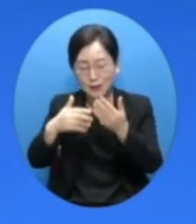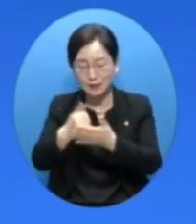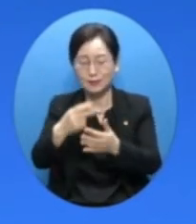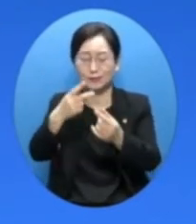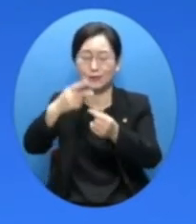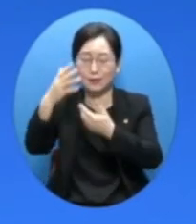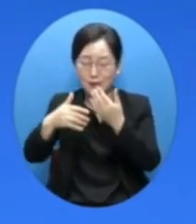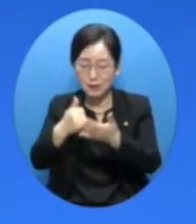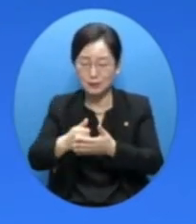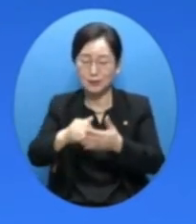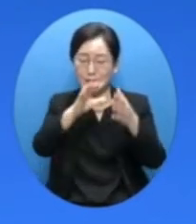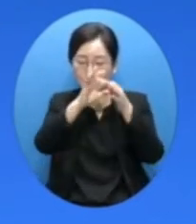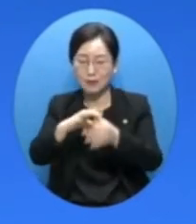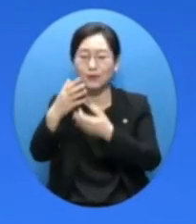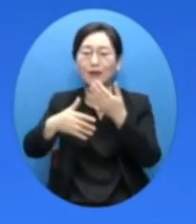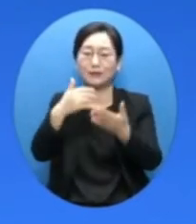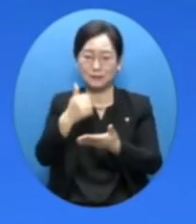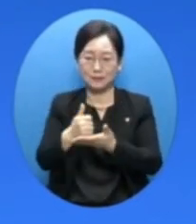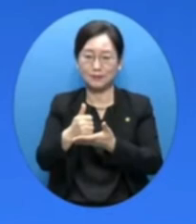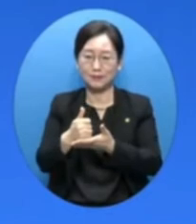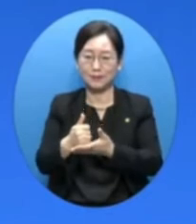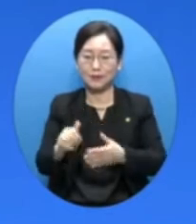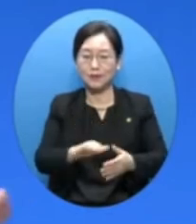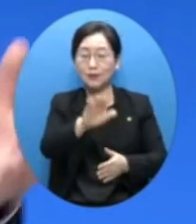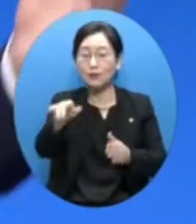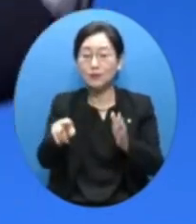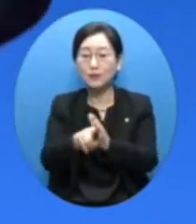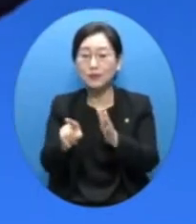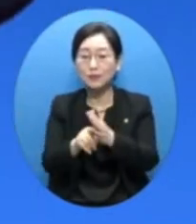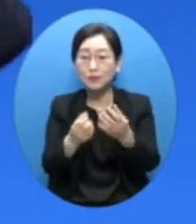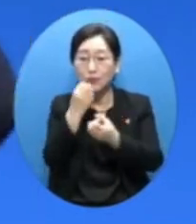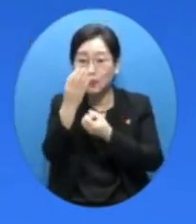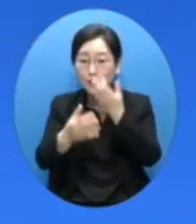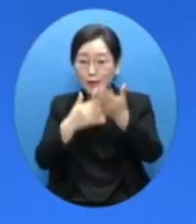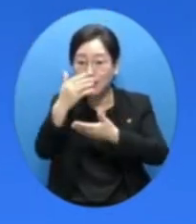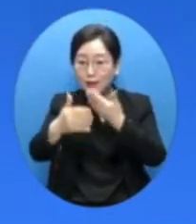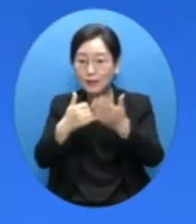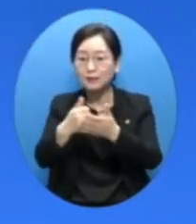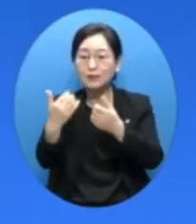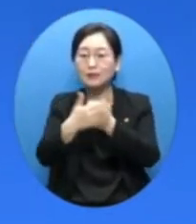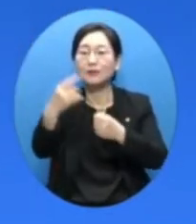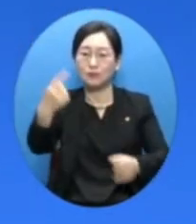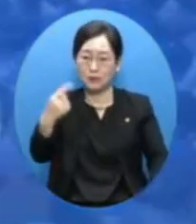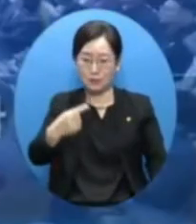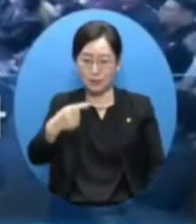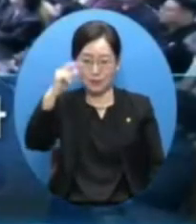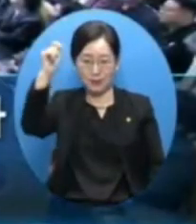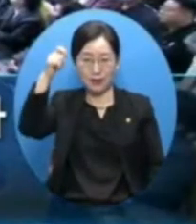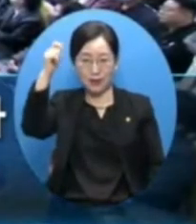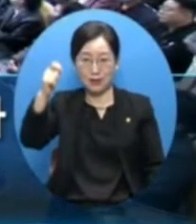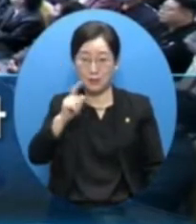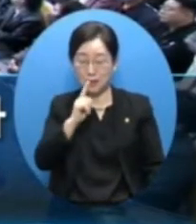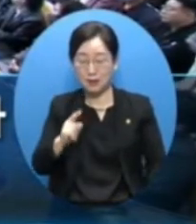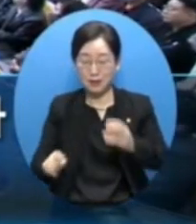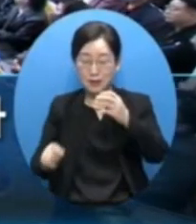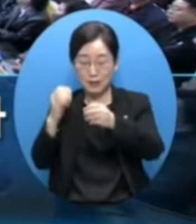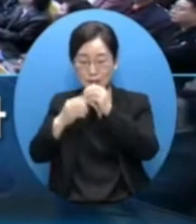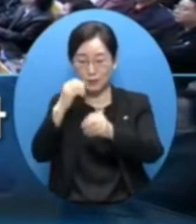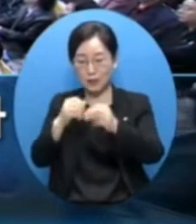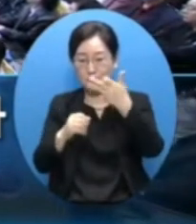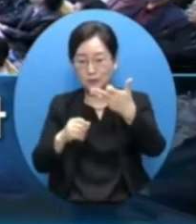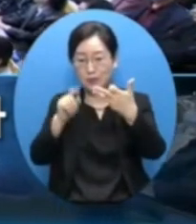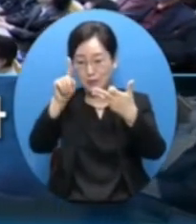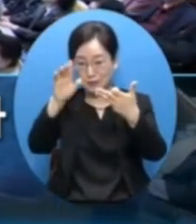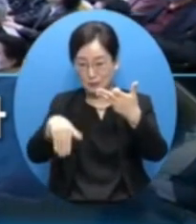하나님, 마지막도 나의 하나님. 우리가 믿음으로 고백할 때 하나님의 은혜가 임합니다. 다시 고백했습니다. 시편 18편 1절